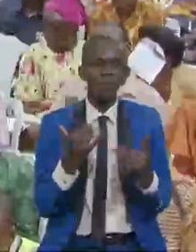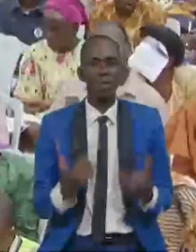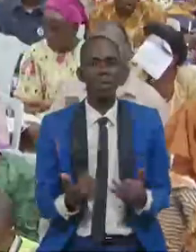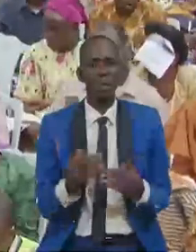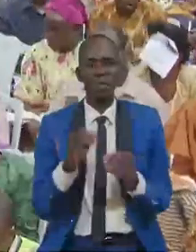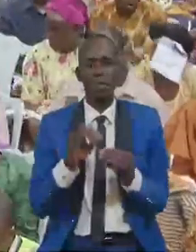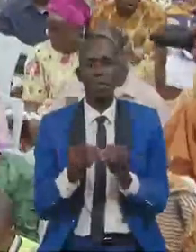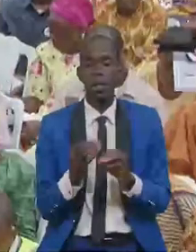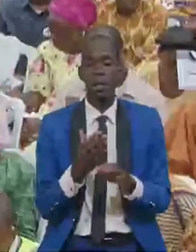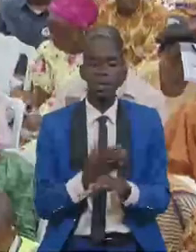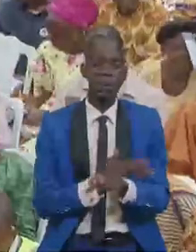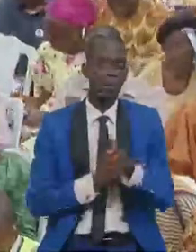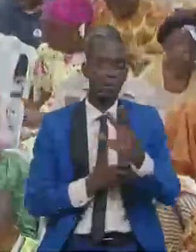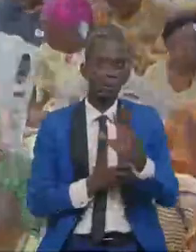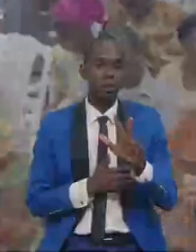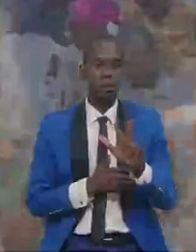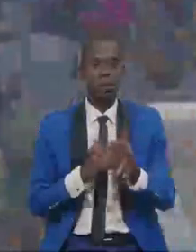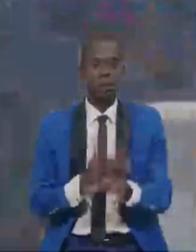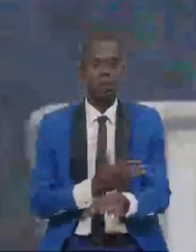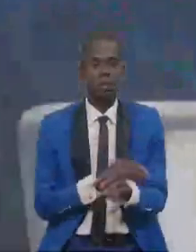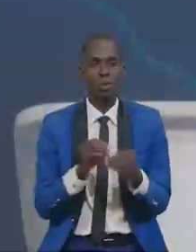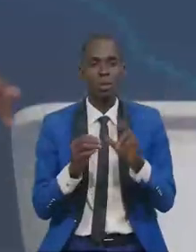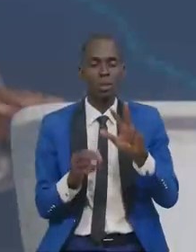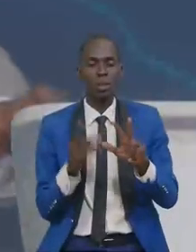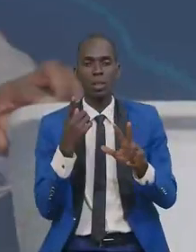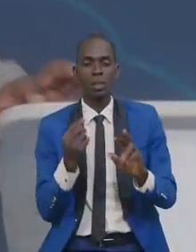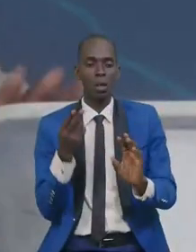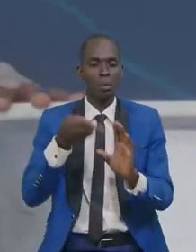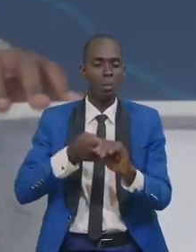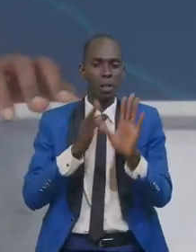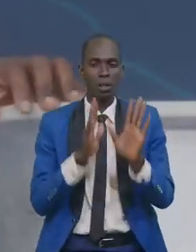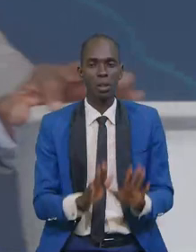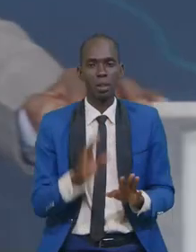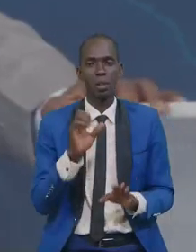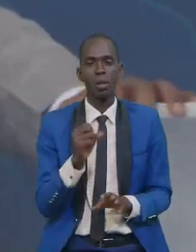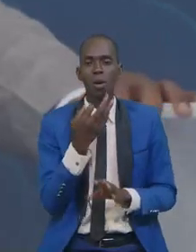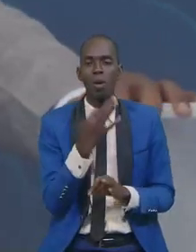Jésus. Troisième élément maintenant, les participants